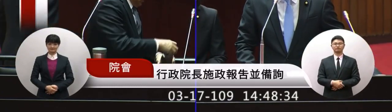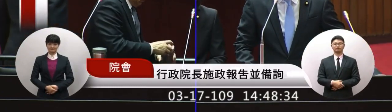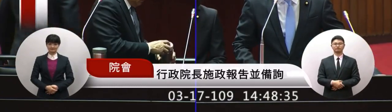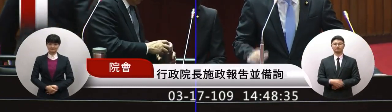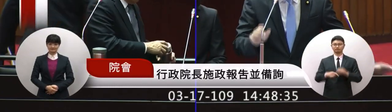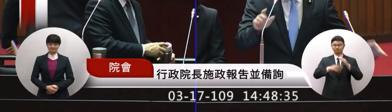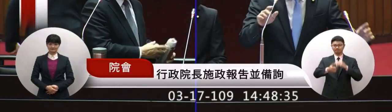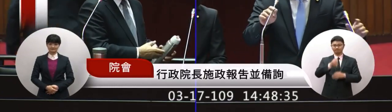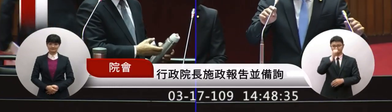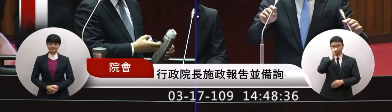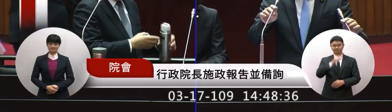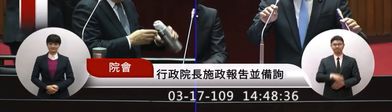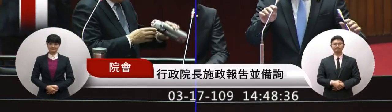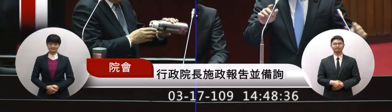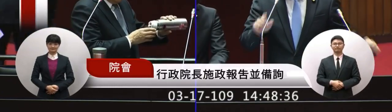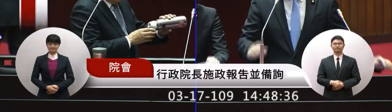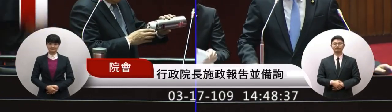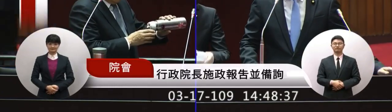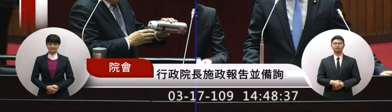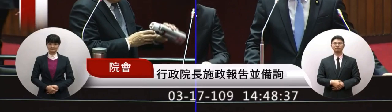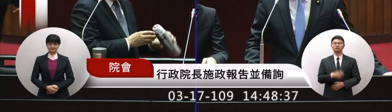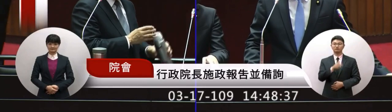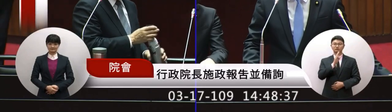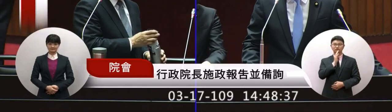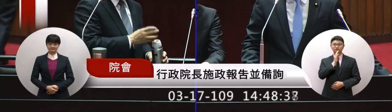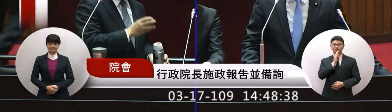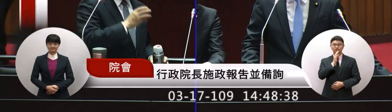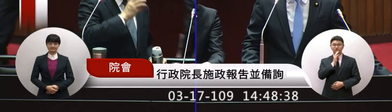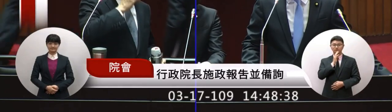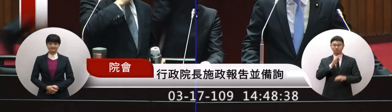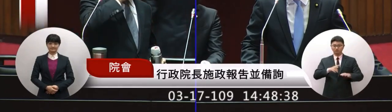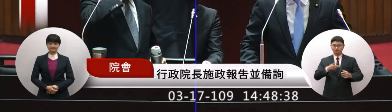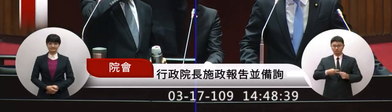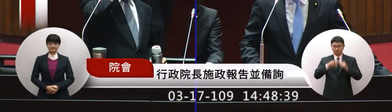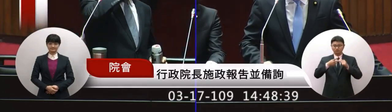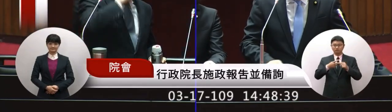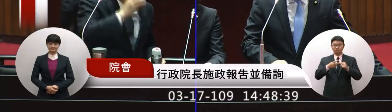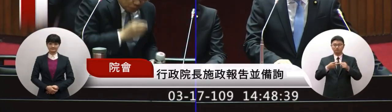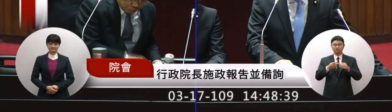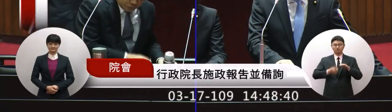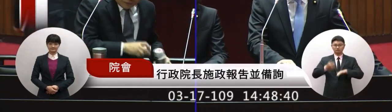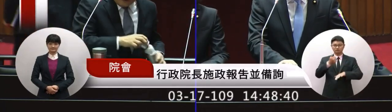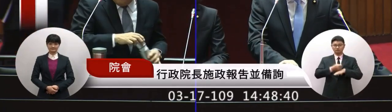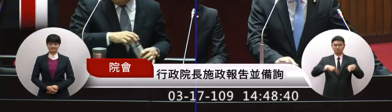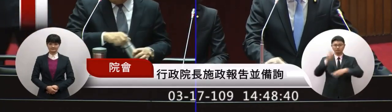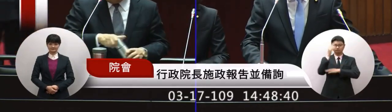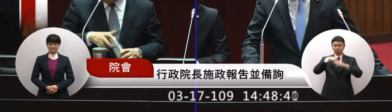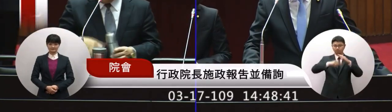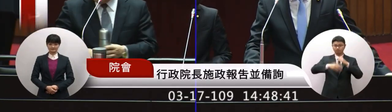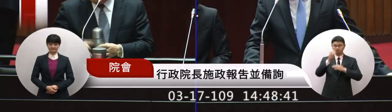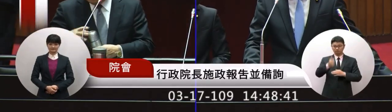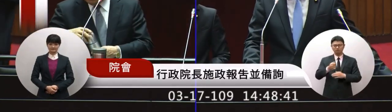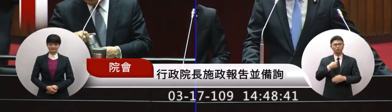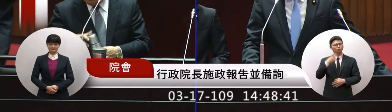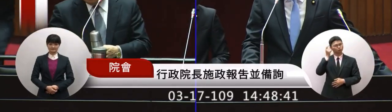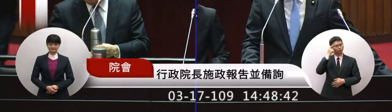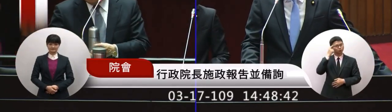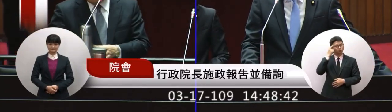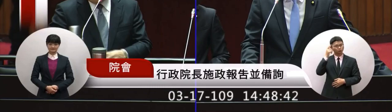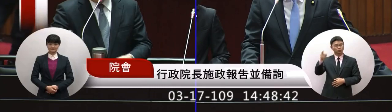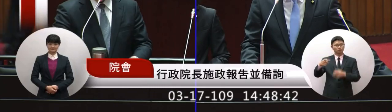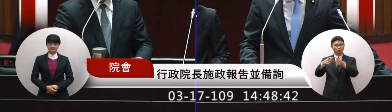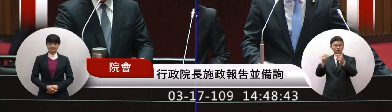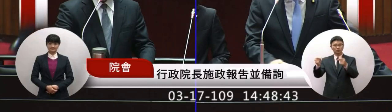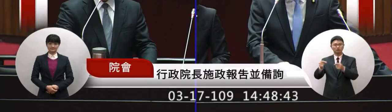院长好。院长您是第二次担任行政院院长，我想跟日本的